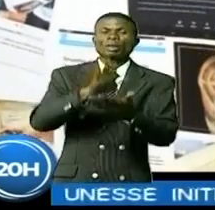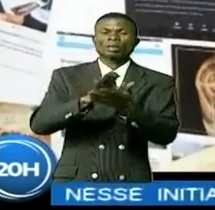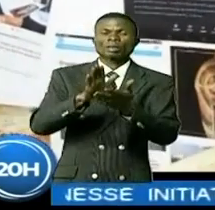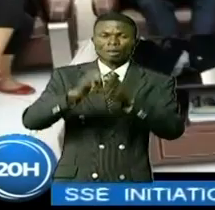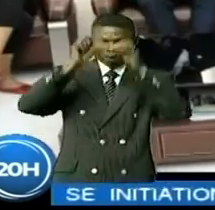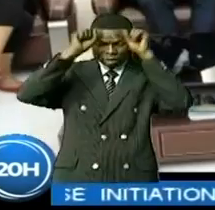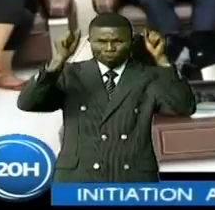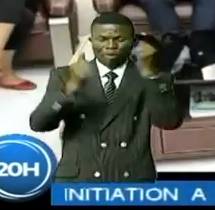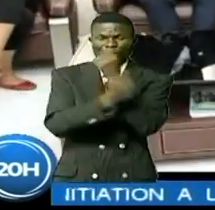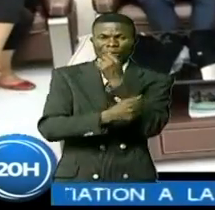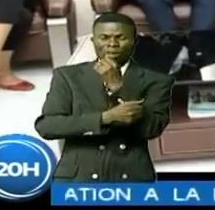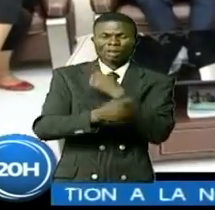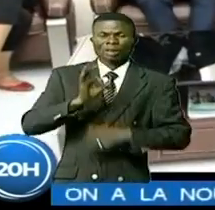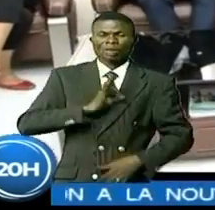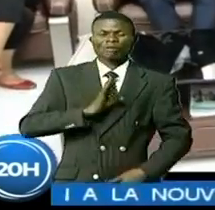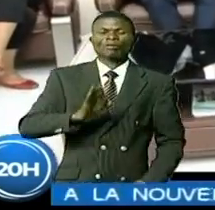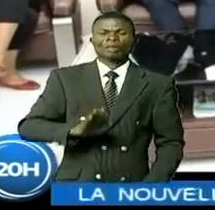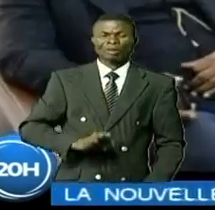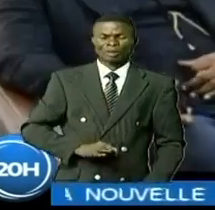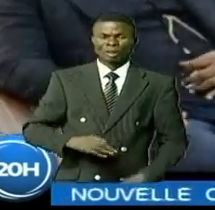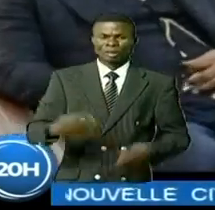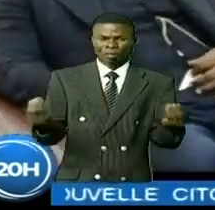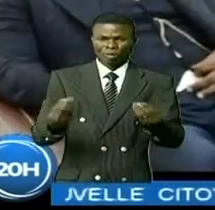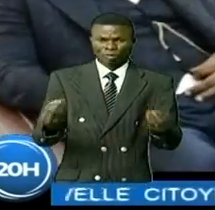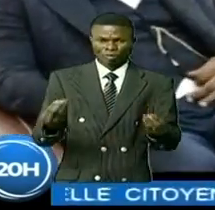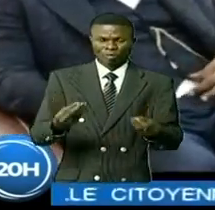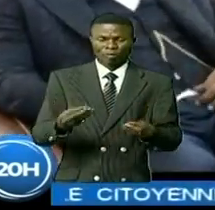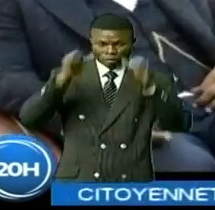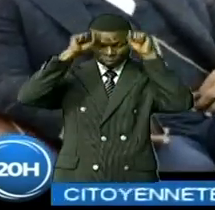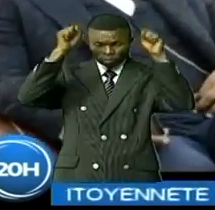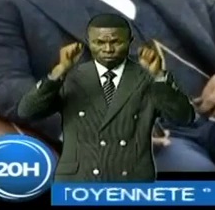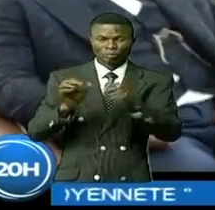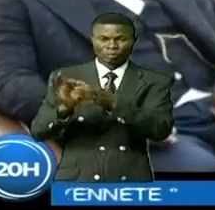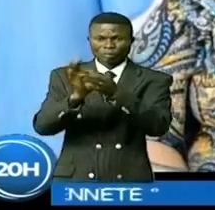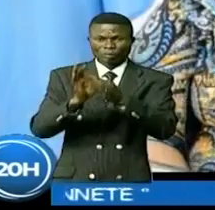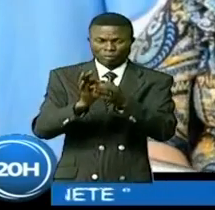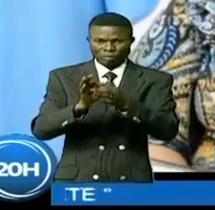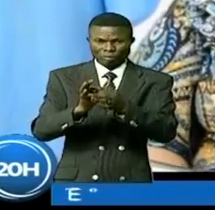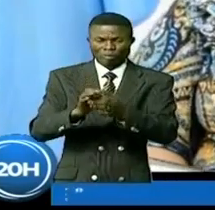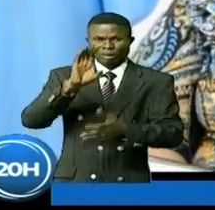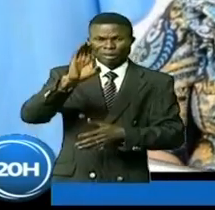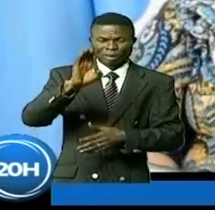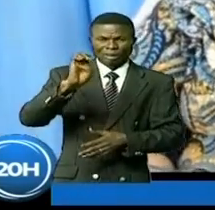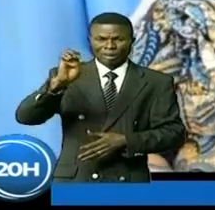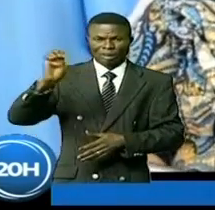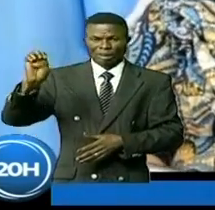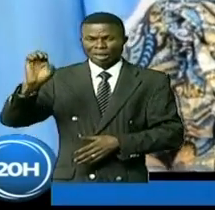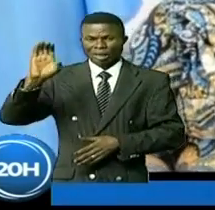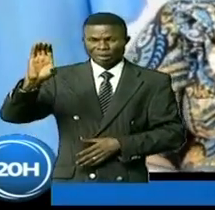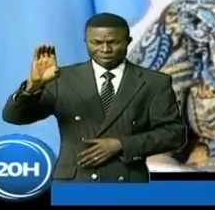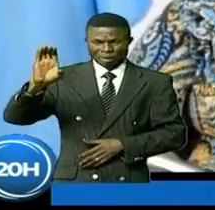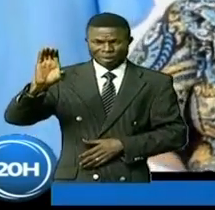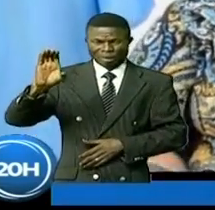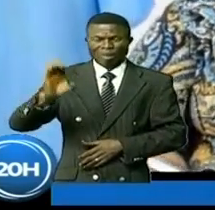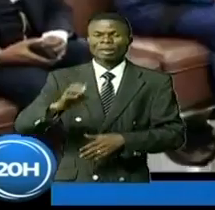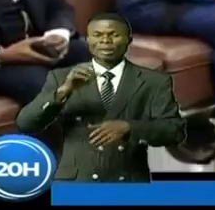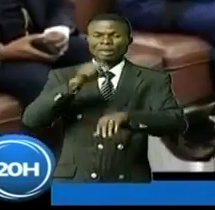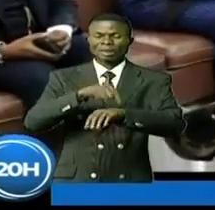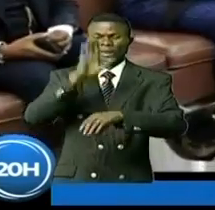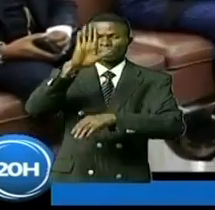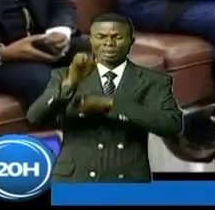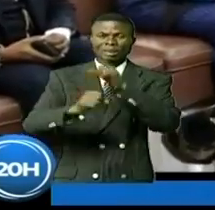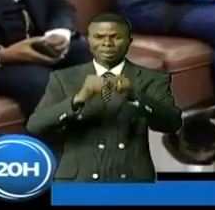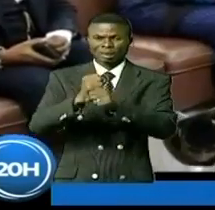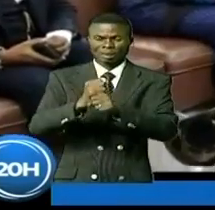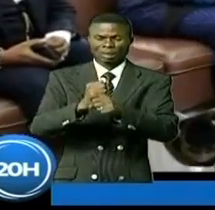de la République, Félix-Antoine Tshisekedi Tshilombo, et président en exercice de la CEAC, qui plaçait son mandat à la tête